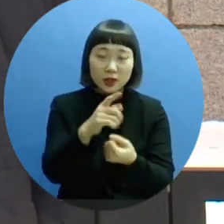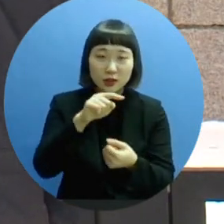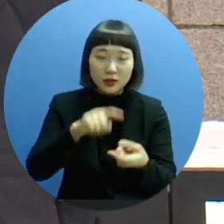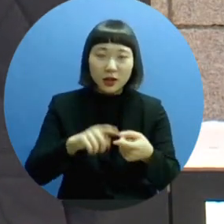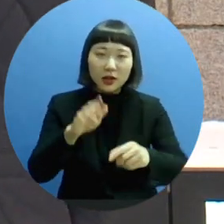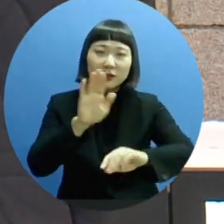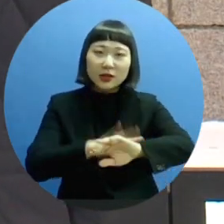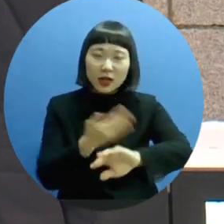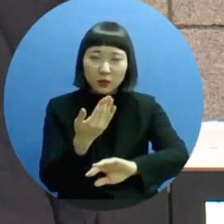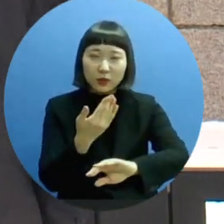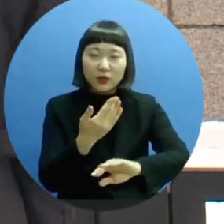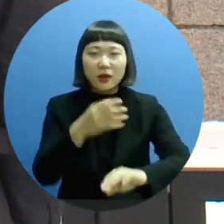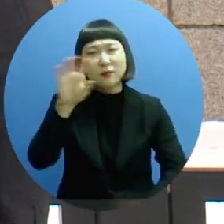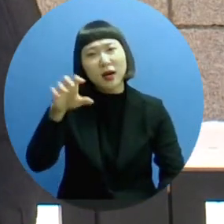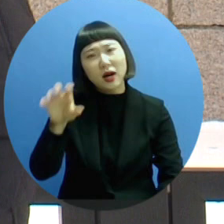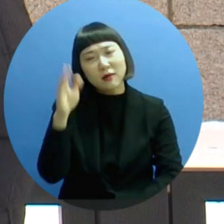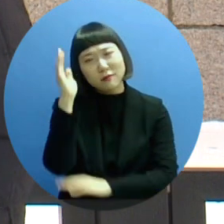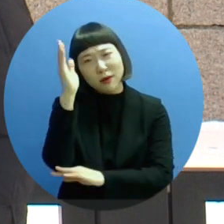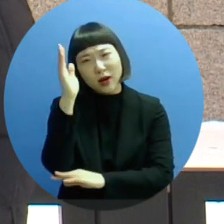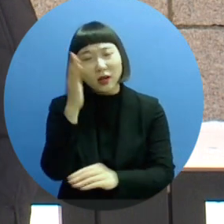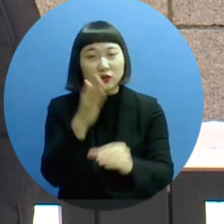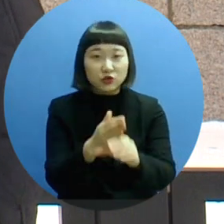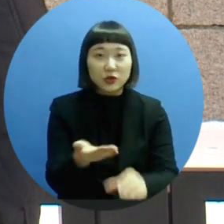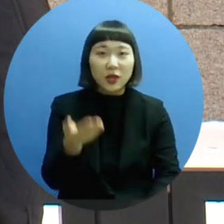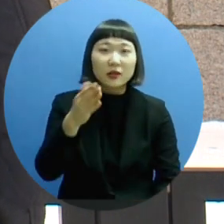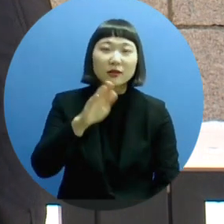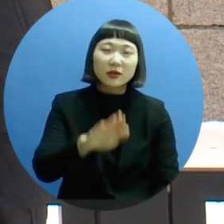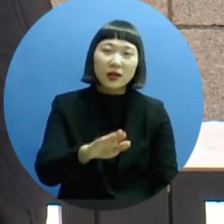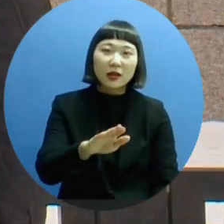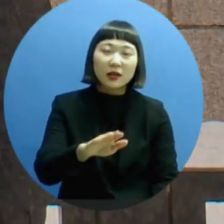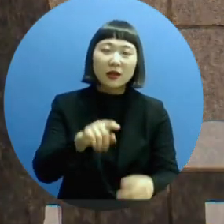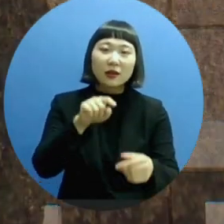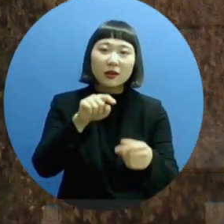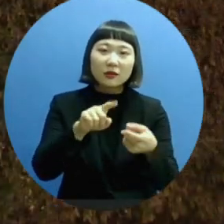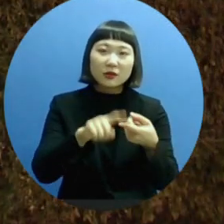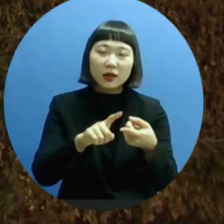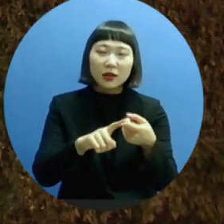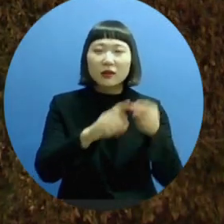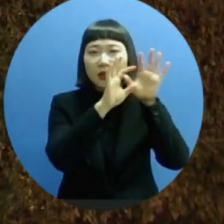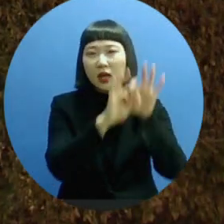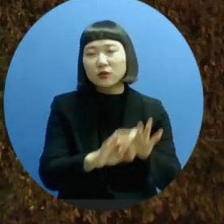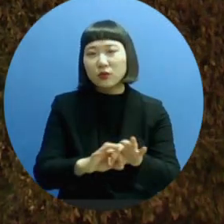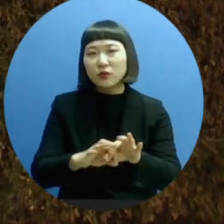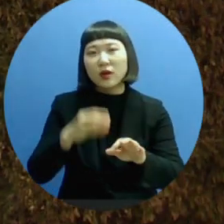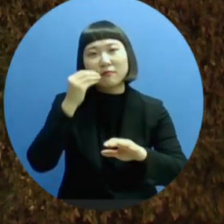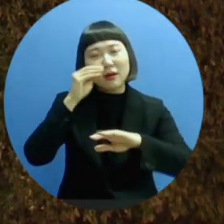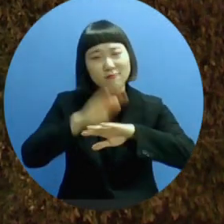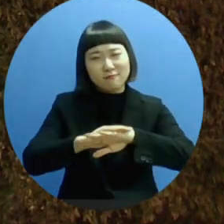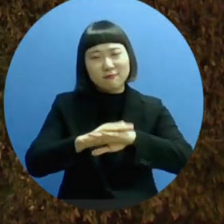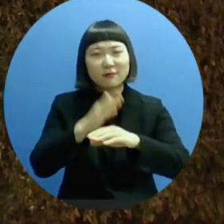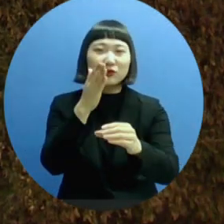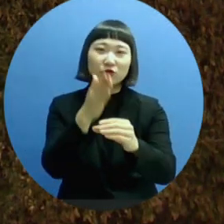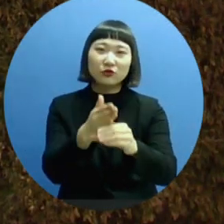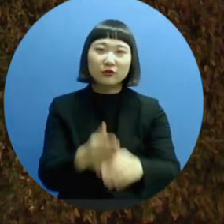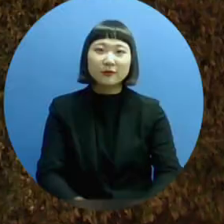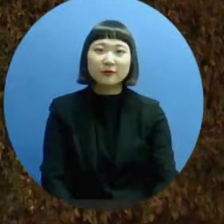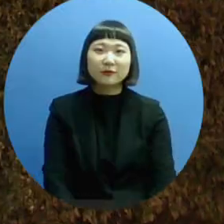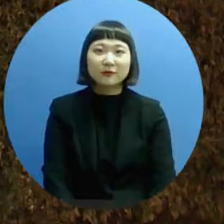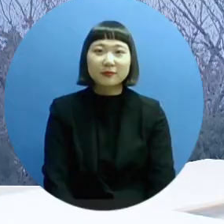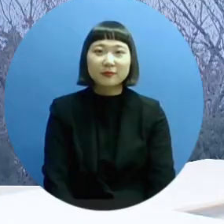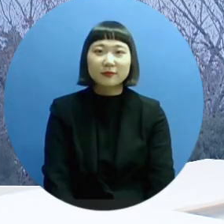해당 부조상은 지금도 자유공원 맥아더 동상 옆에 남아 있습니다. BTV 뉴스 김지영입니다.